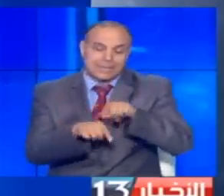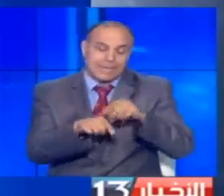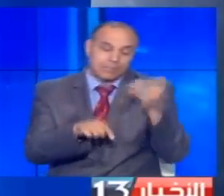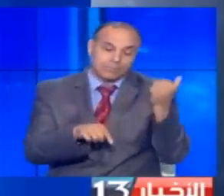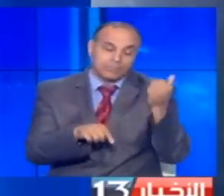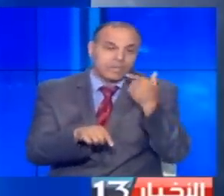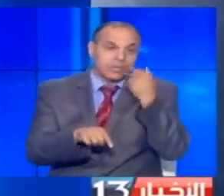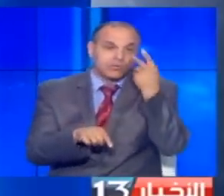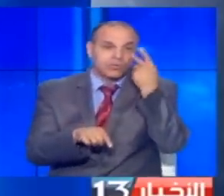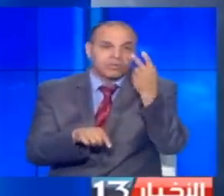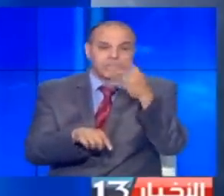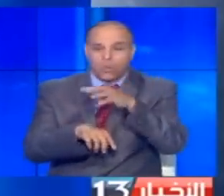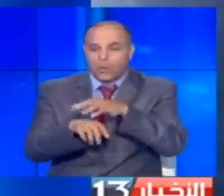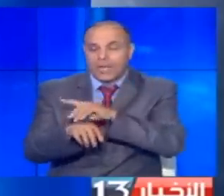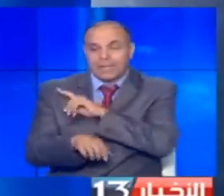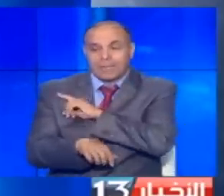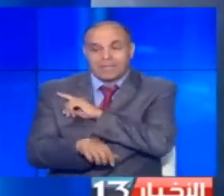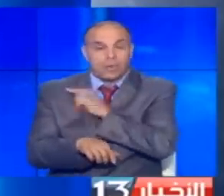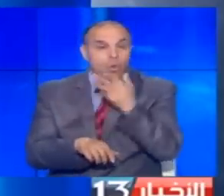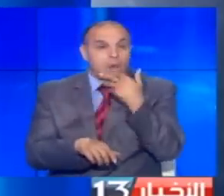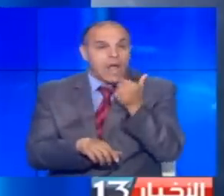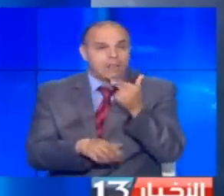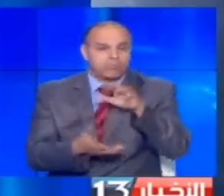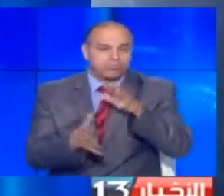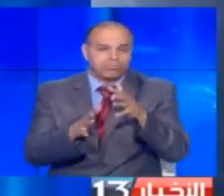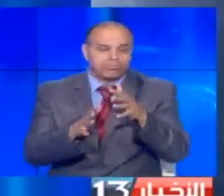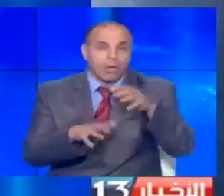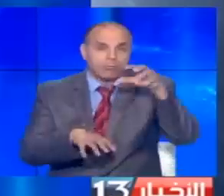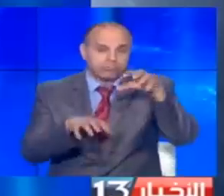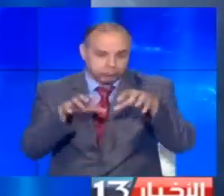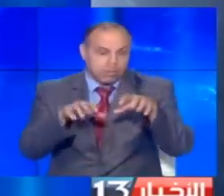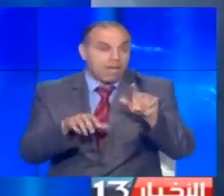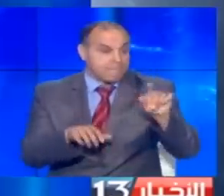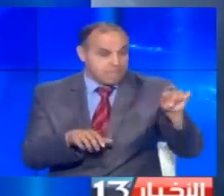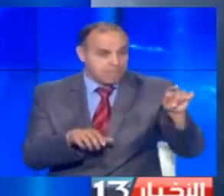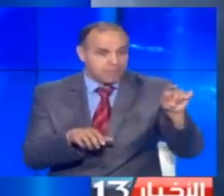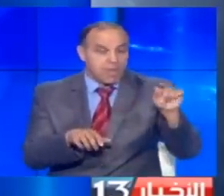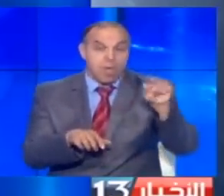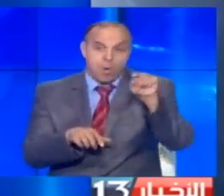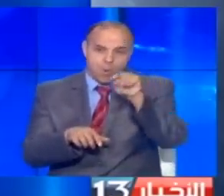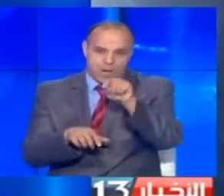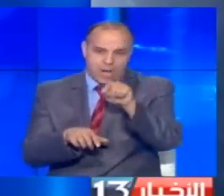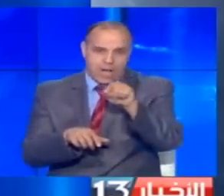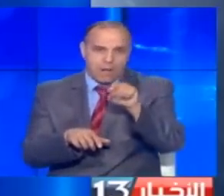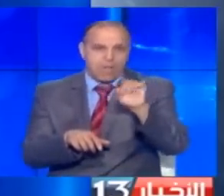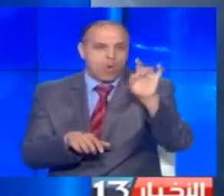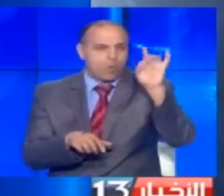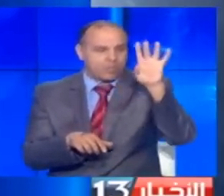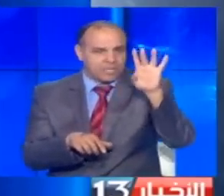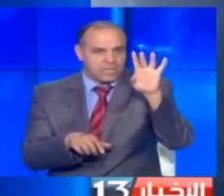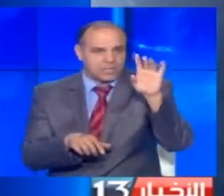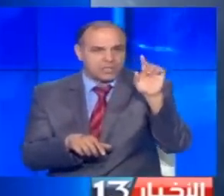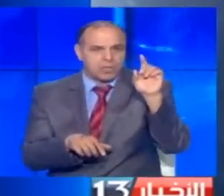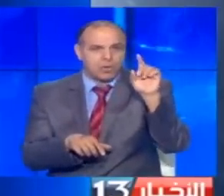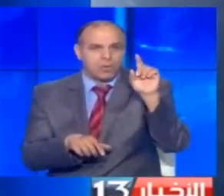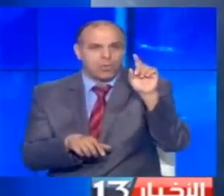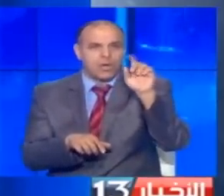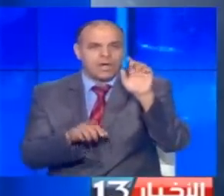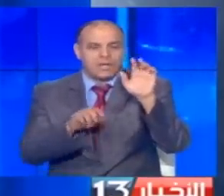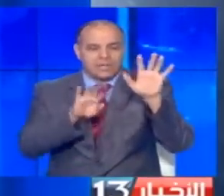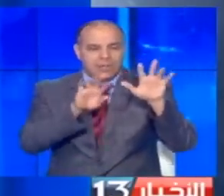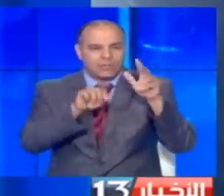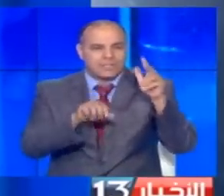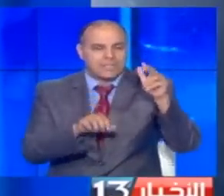شهدتها ولايه مدنيين حيث تراوحت التهابات هناك بين خمسه عشر وثلاثه وتسعين